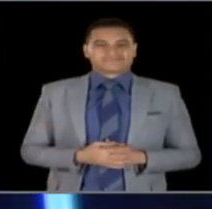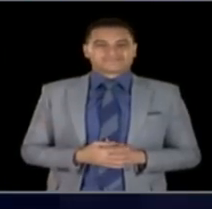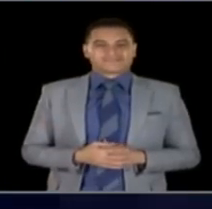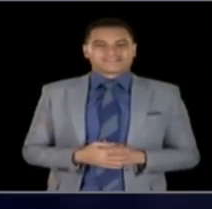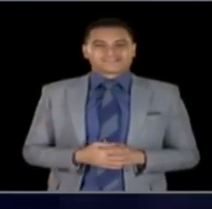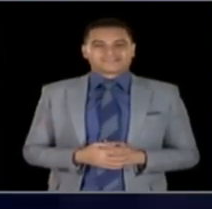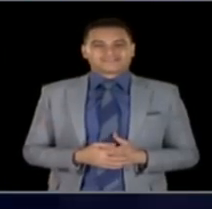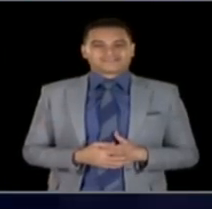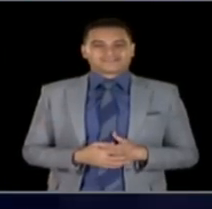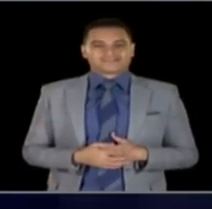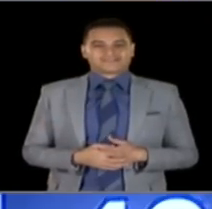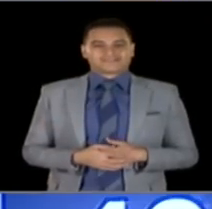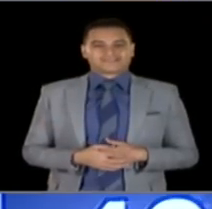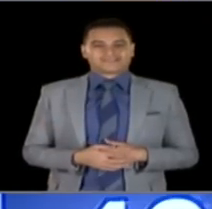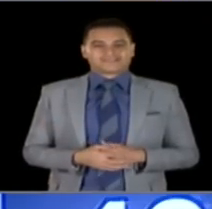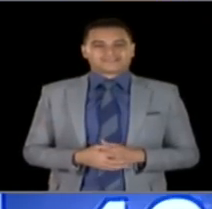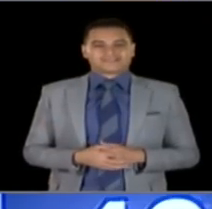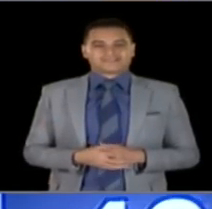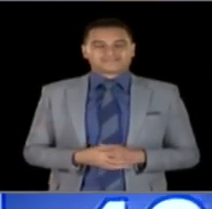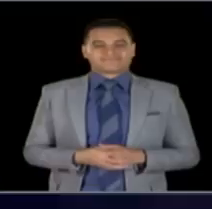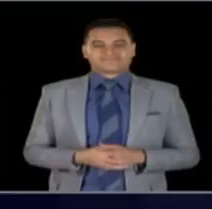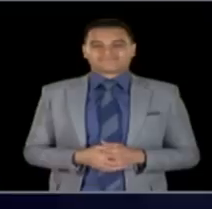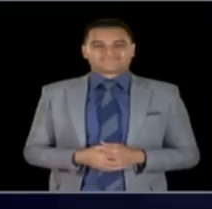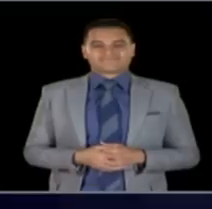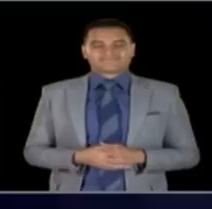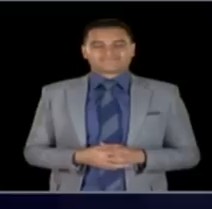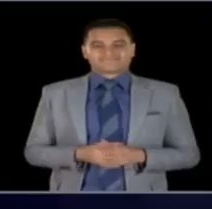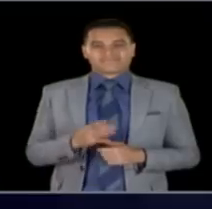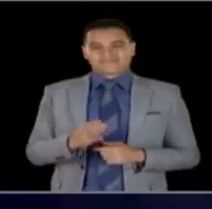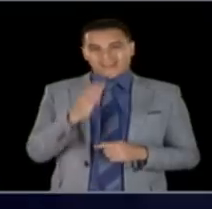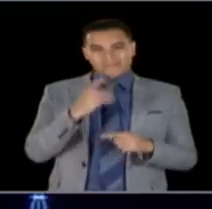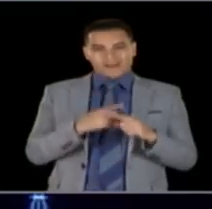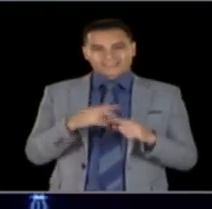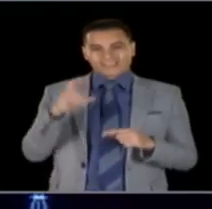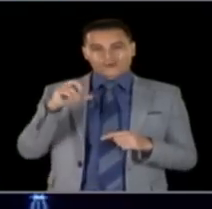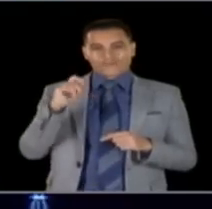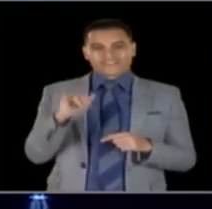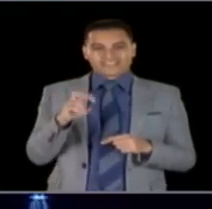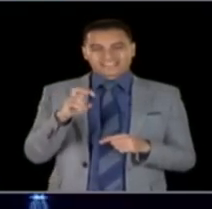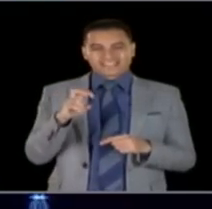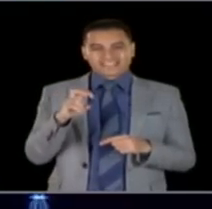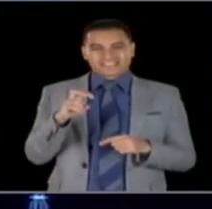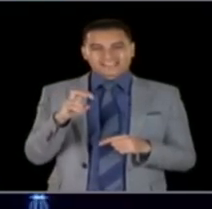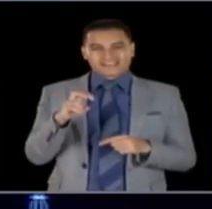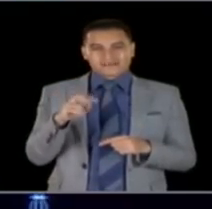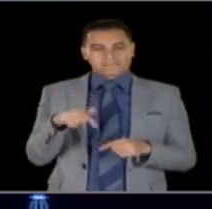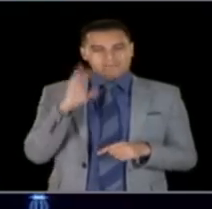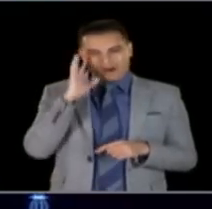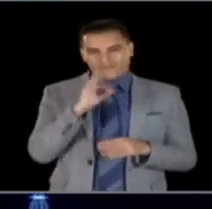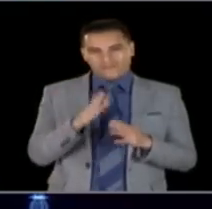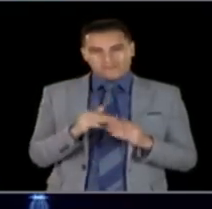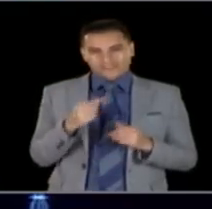توفيق الحكيم اتولد في اندونيسيا. انا قريت الروايه بس مش قادره افتكر الاسم. قنبله بصراحه. انا مش قادره افتكر الاسم بس. اديب مسرحي مشهور